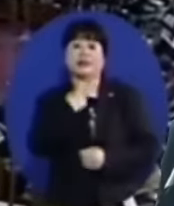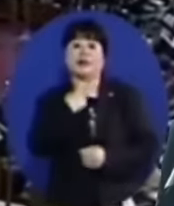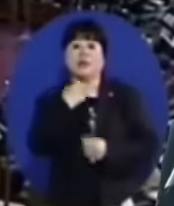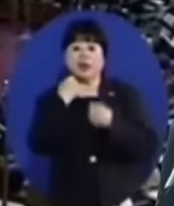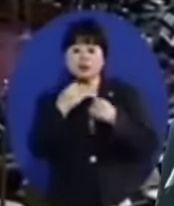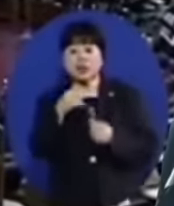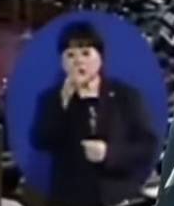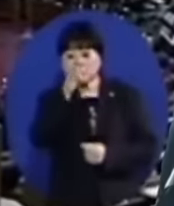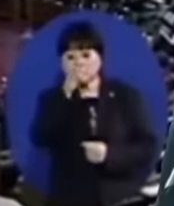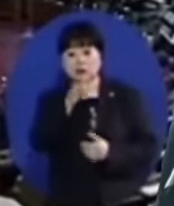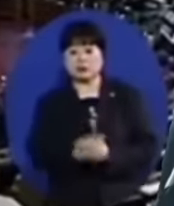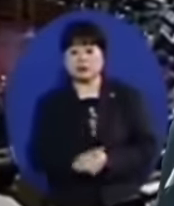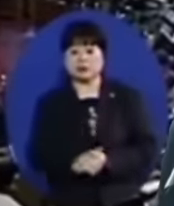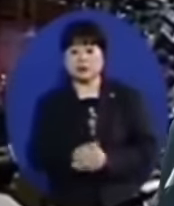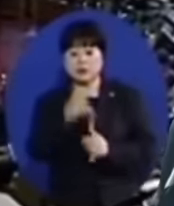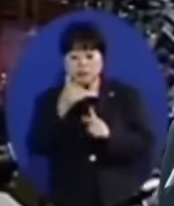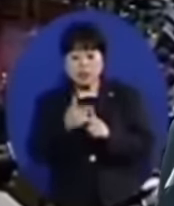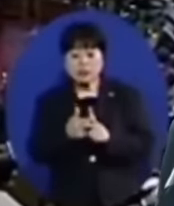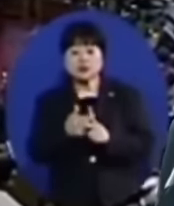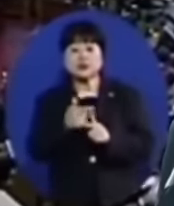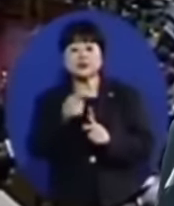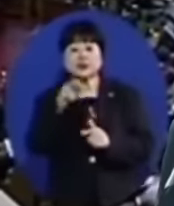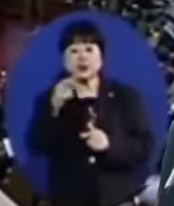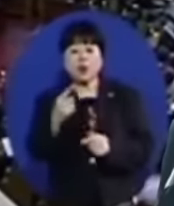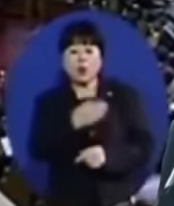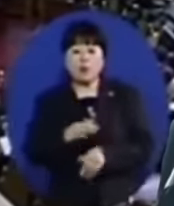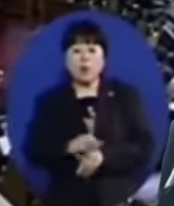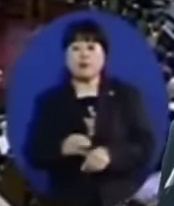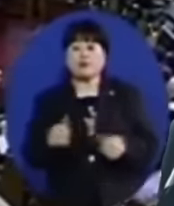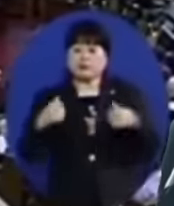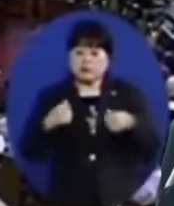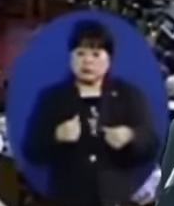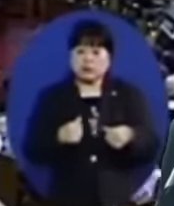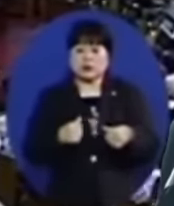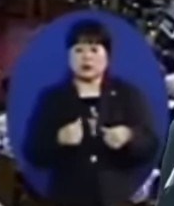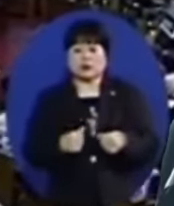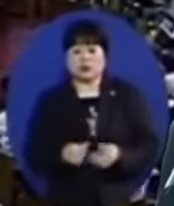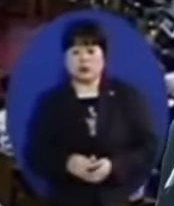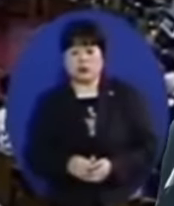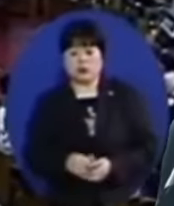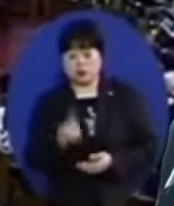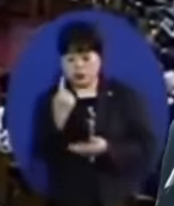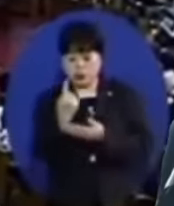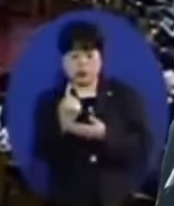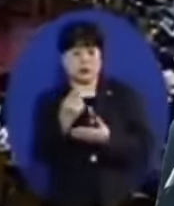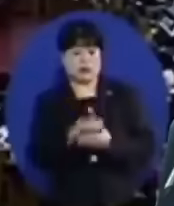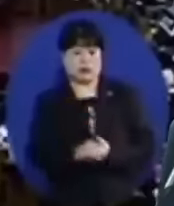살아가고 있습니다. 예수님조차도 육신을 입고 이처럼 타락한 세상에 오셔서